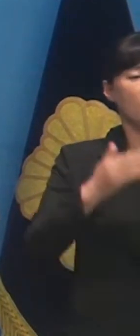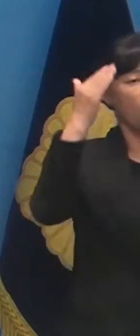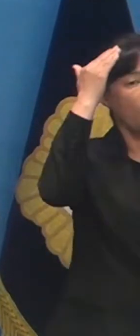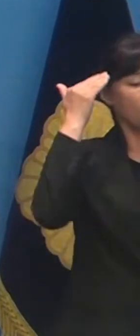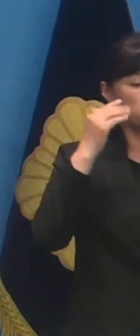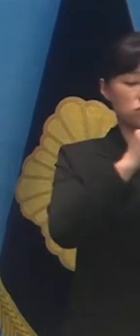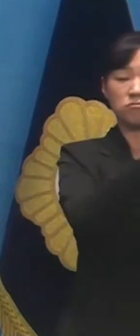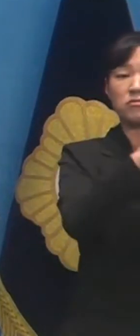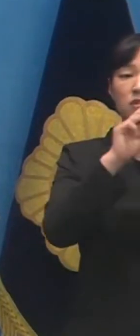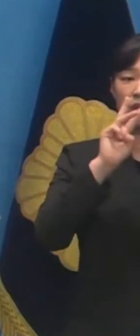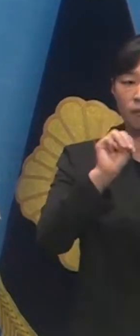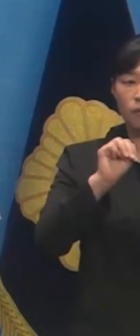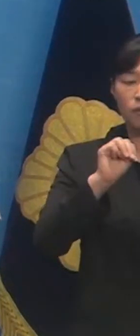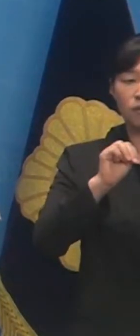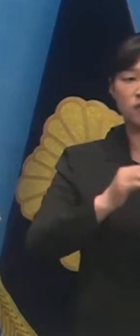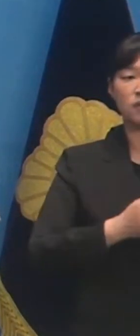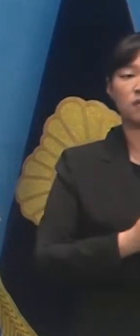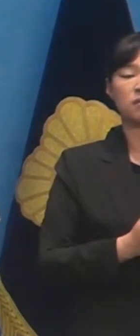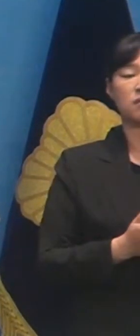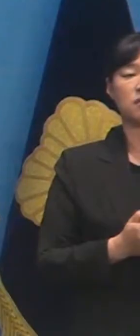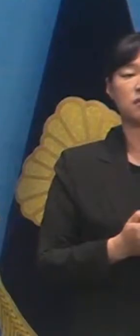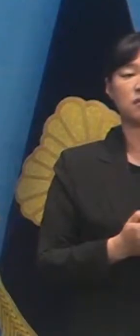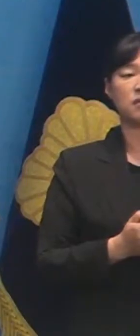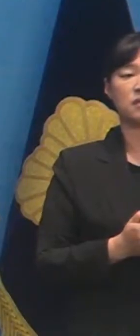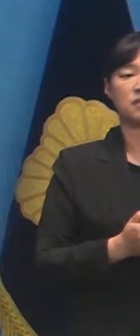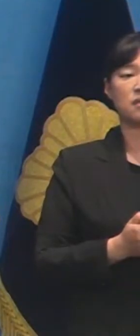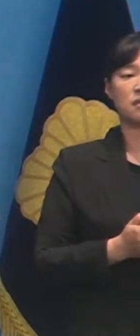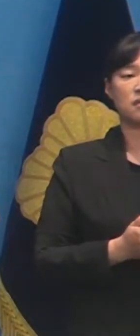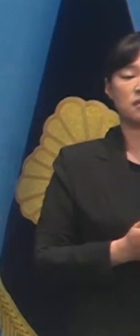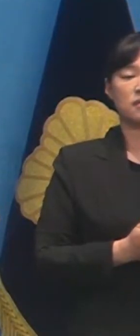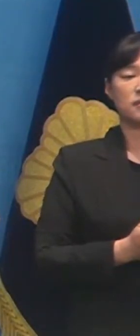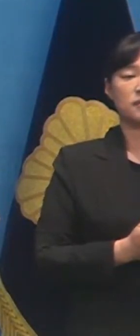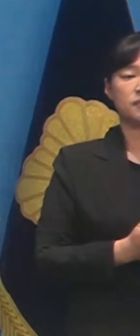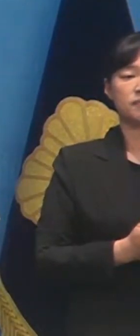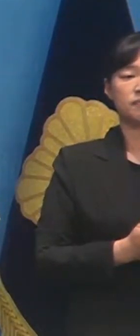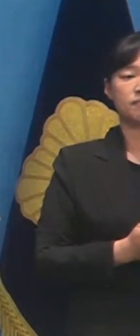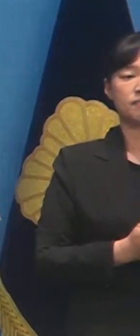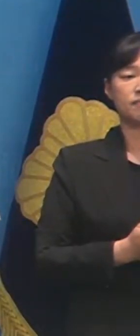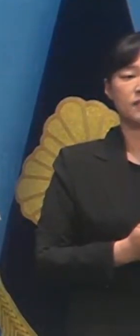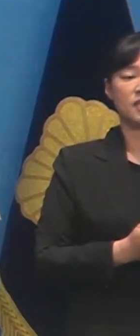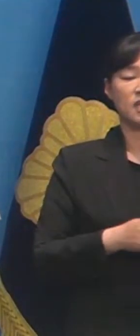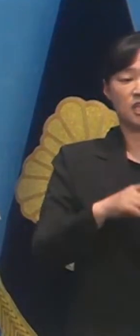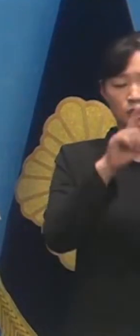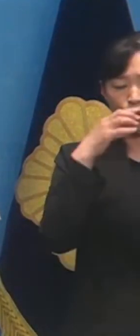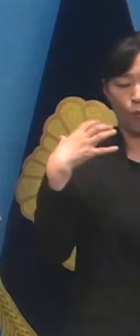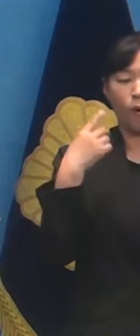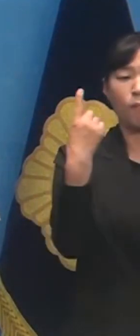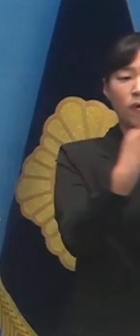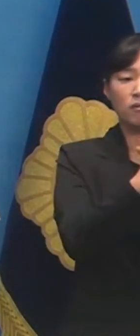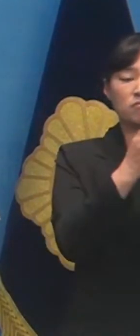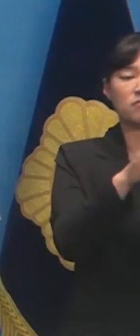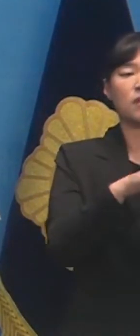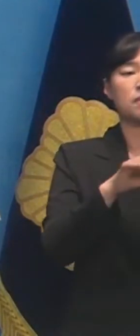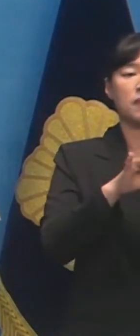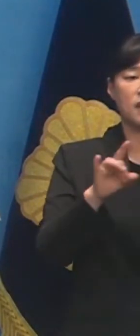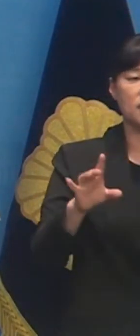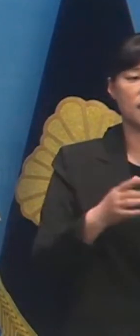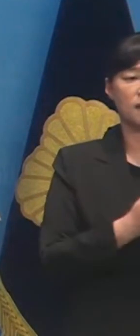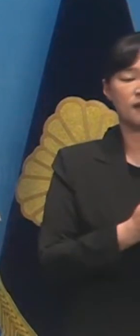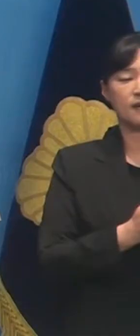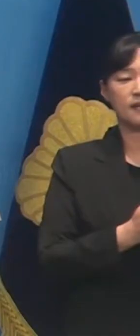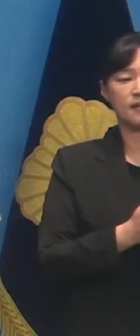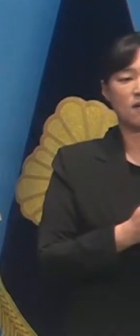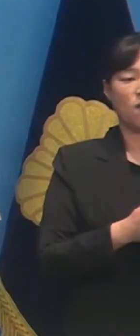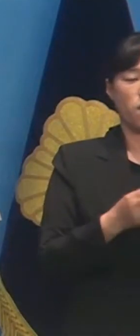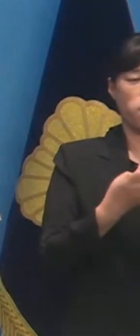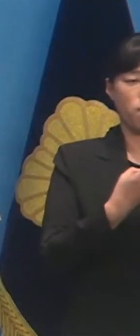한국 GM은 외투 기업의 전석입니다. 정권이 바뀔 때마다 첫 수술을